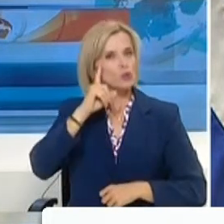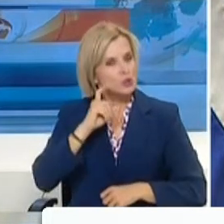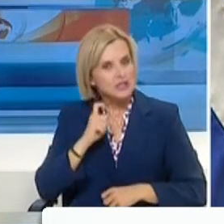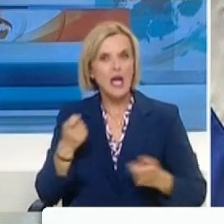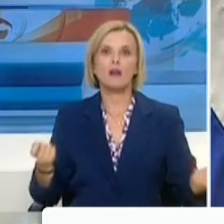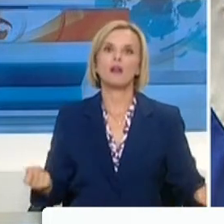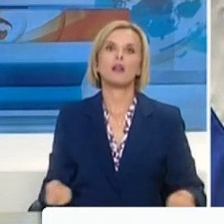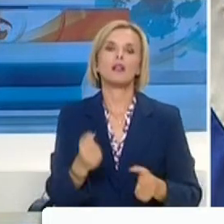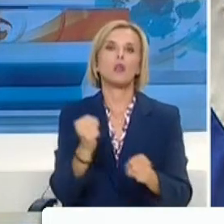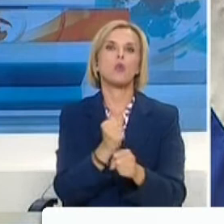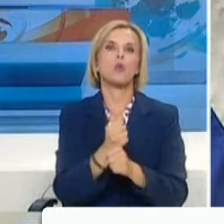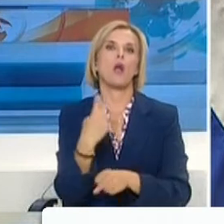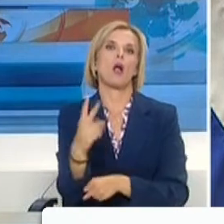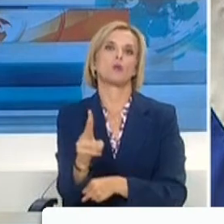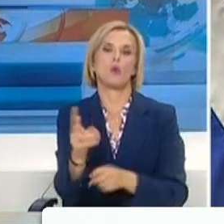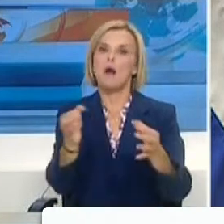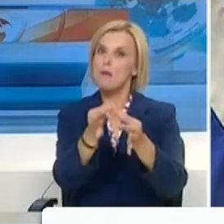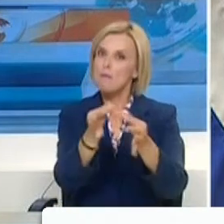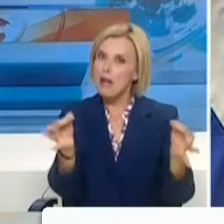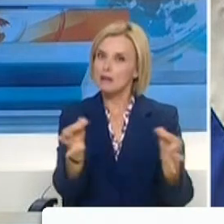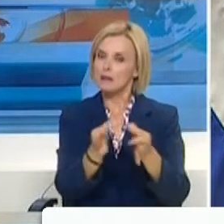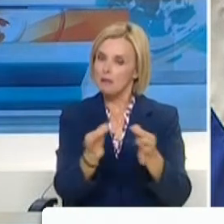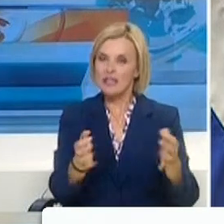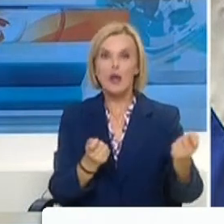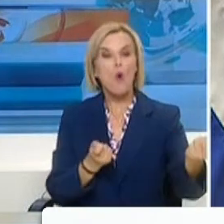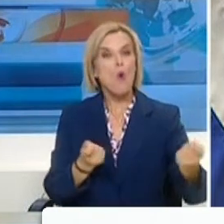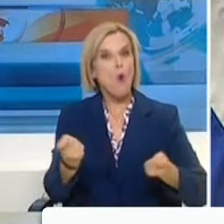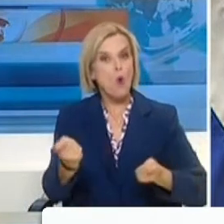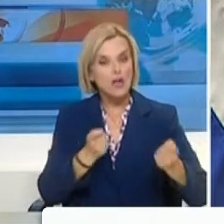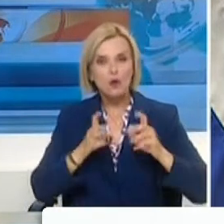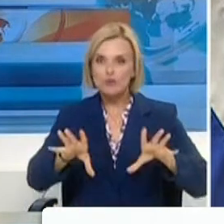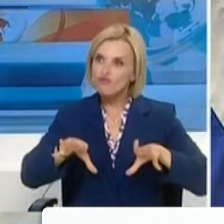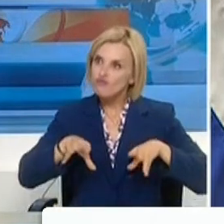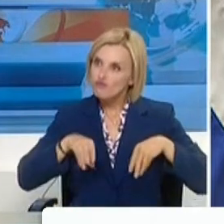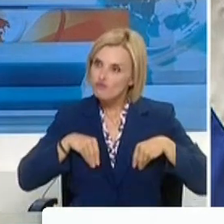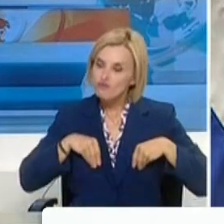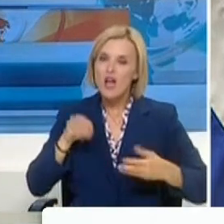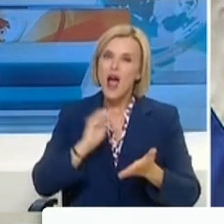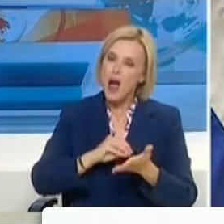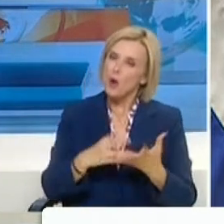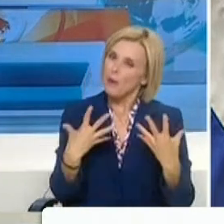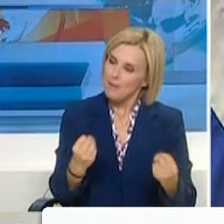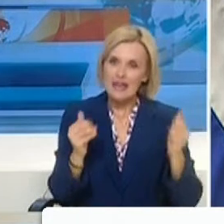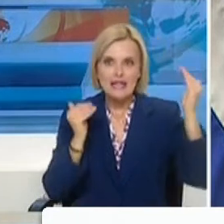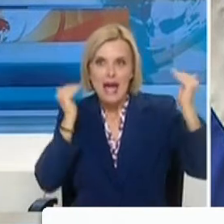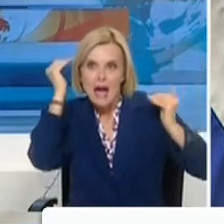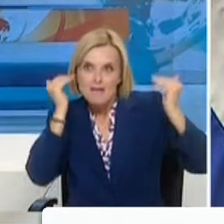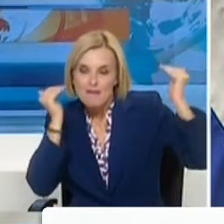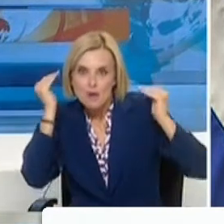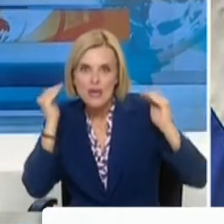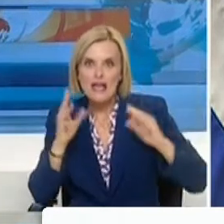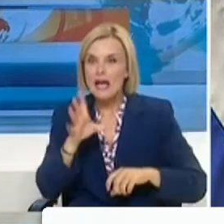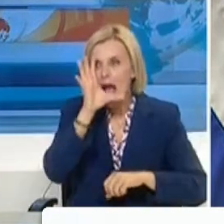αντιμετωπίσει, αντέξει την επιδημία πιο οργανωμένα. Ακόμα και μέσα στις αβεβαιότητες που έχουμε τονίσει πολλές φορές. Ακόμα και την